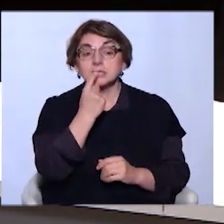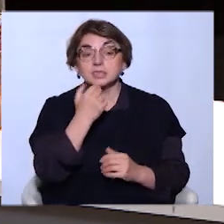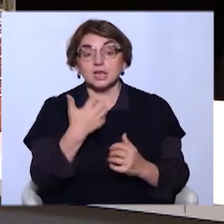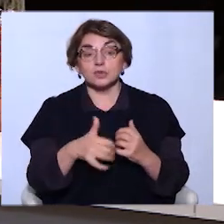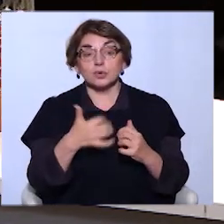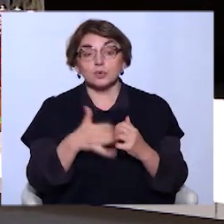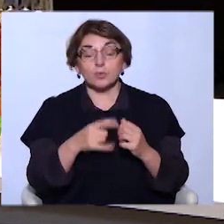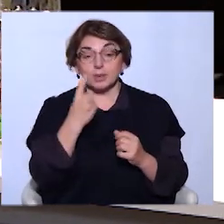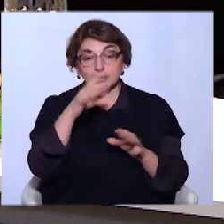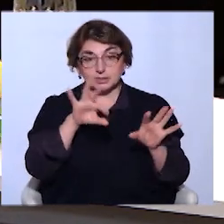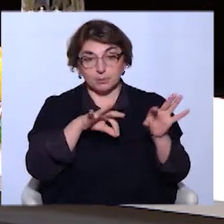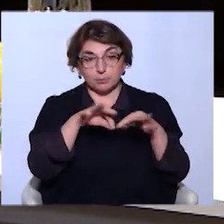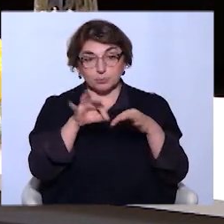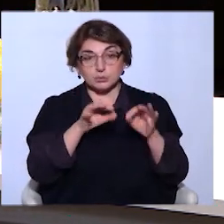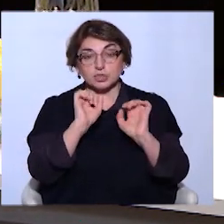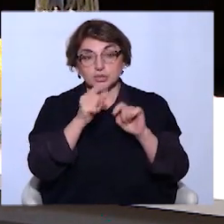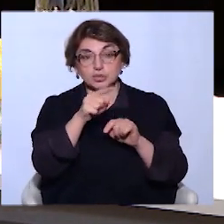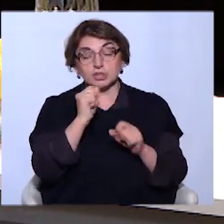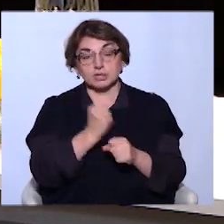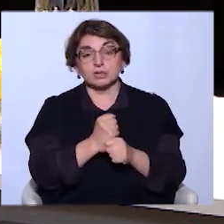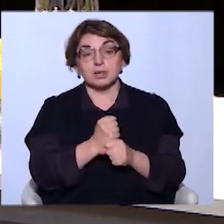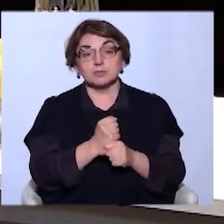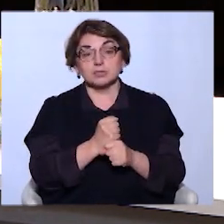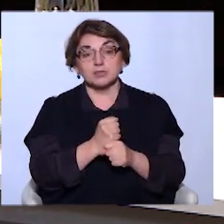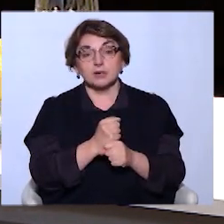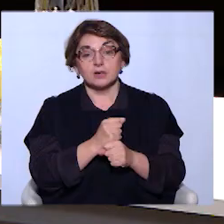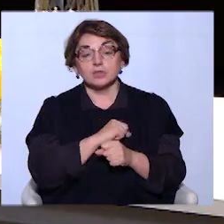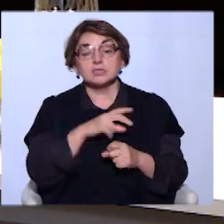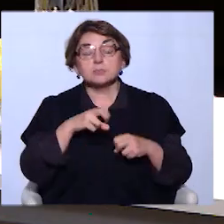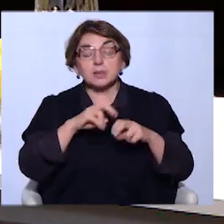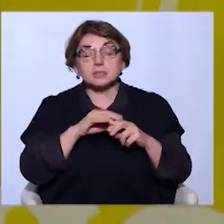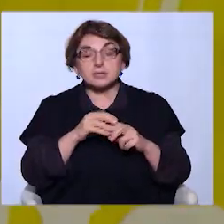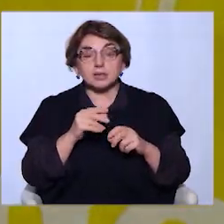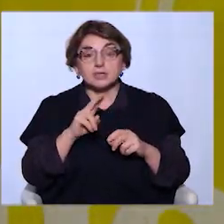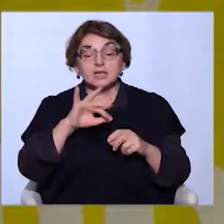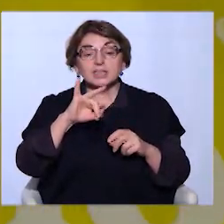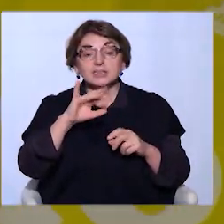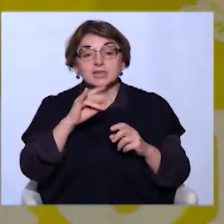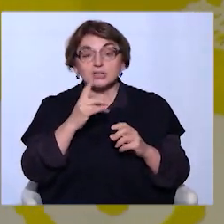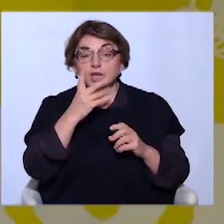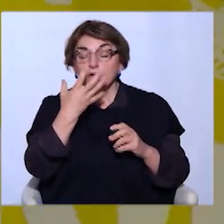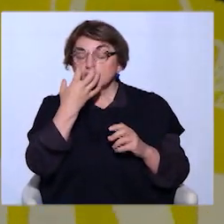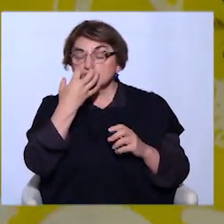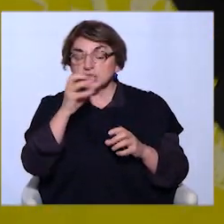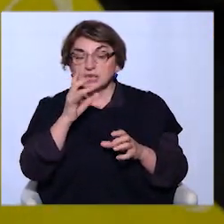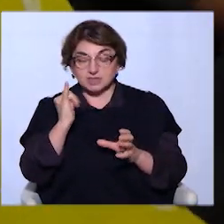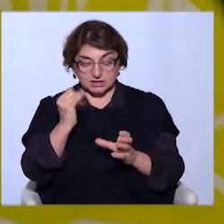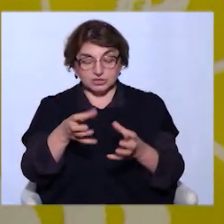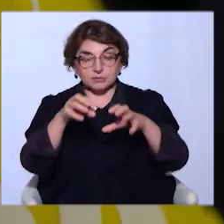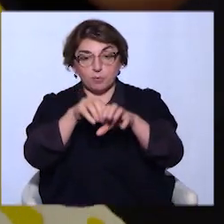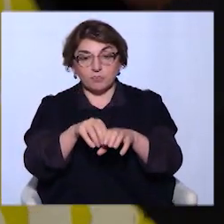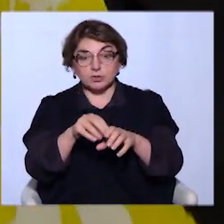კომბოსტოს თუნდაც ერთი ფურცლისგან შენ შეგიძლია დაამზადო ინდიკატორი, ან ცხელ წყალში მოათავსო დაქუცმაცებული